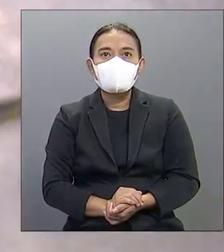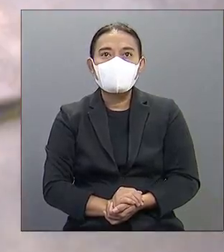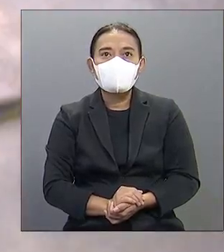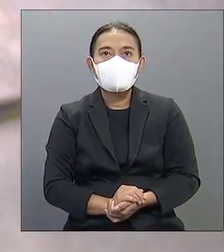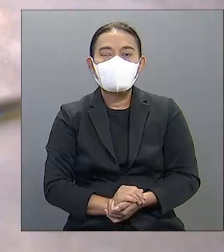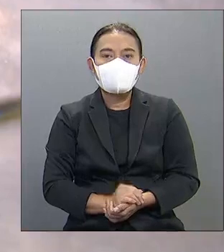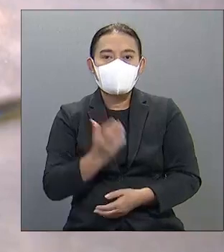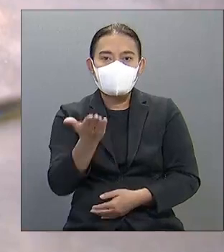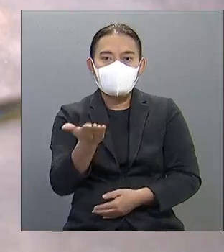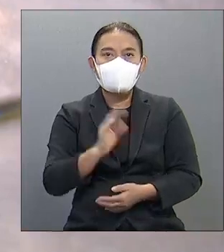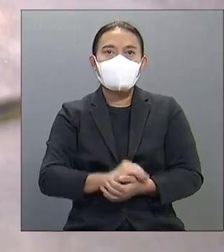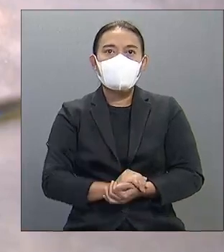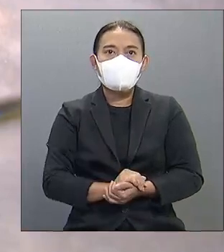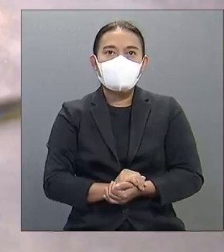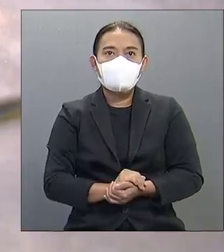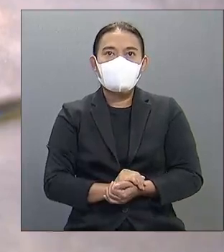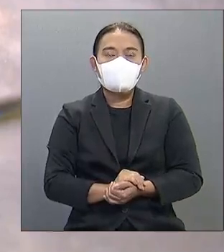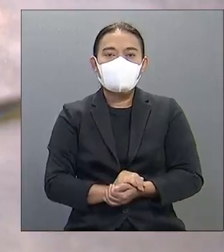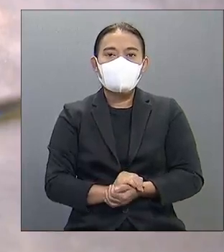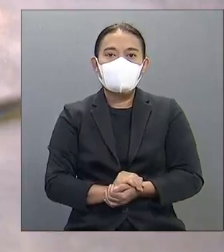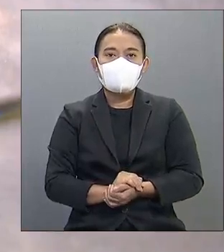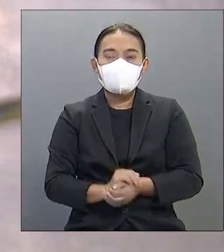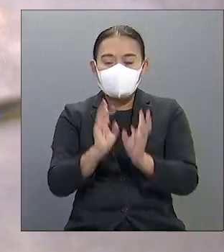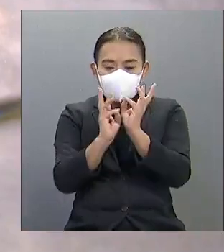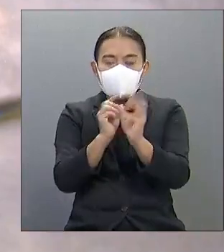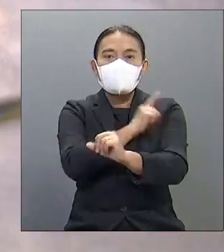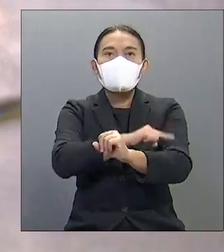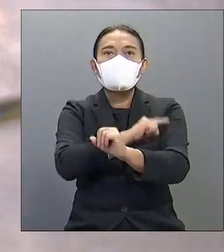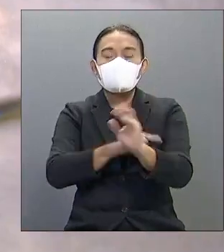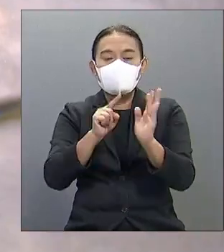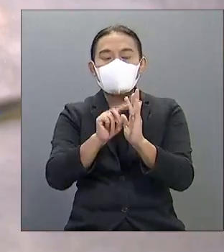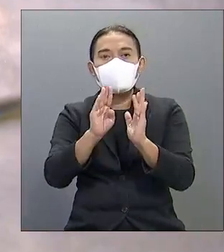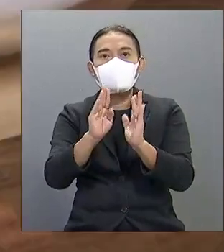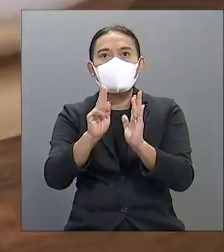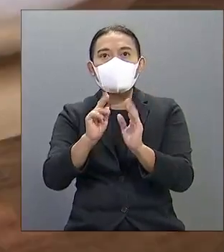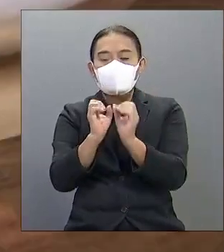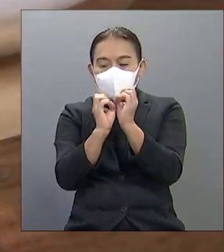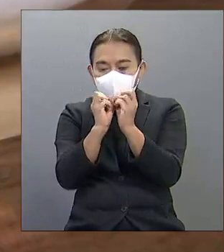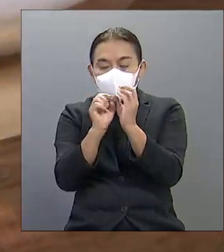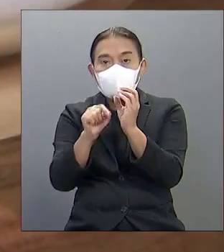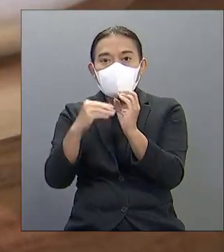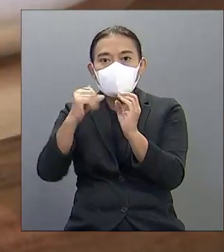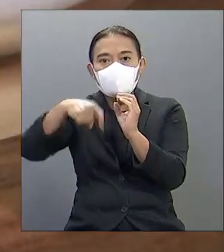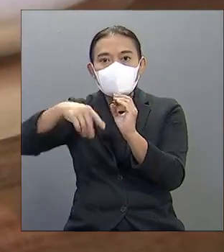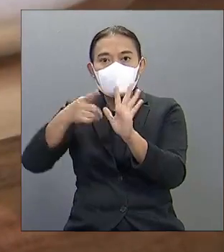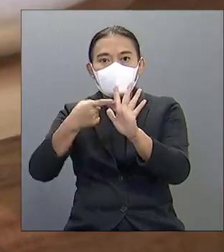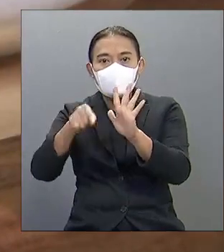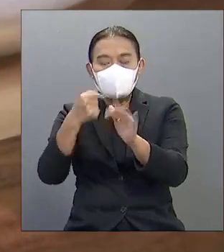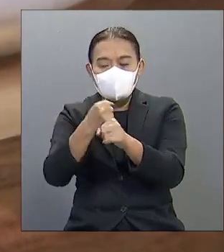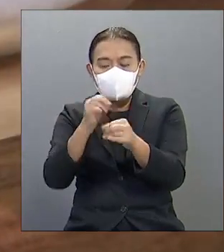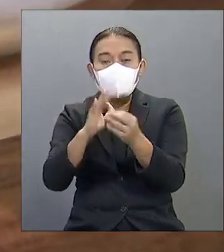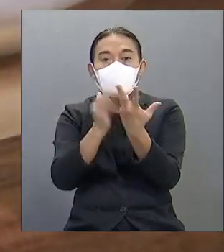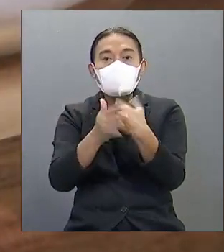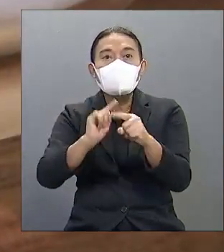วัสดุอุปกรณ์อย่างแรกค่ะก็จะเป็นเบกกิ้งโซดานะคะเบกกิ้งโซดาเนี่ยเราใช้ในการทำความสะอาดผักหรือว่าทำความสะอ